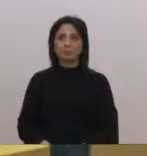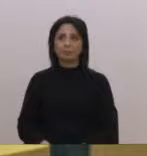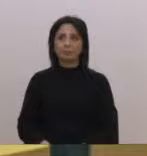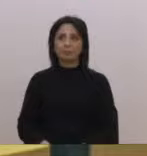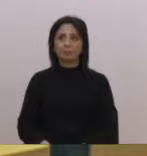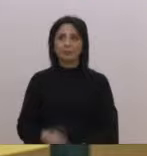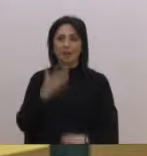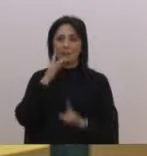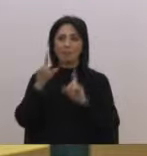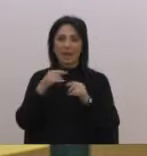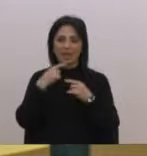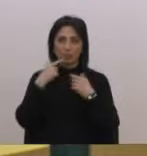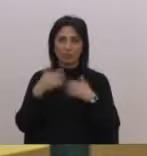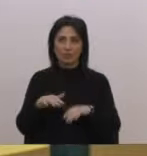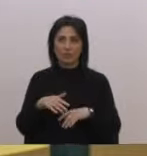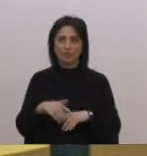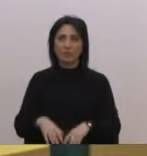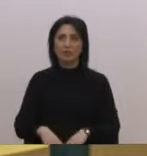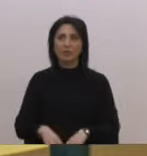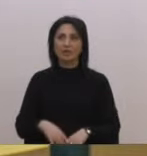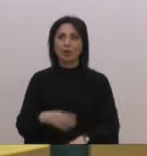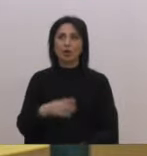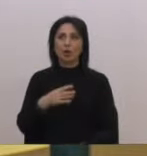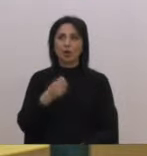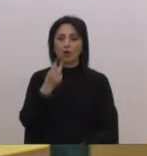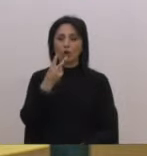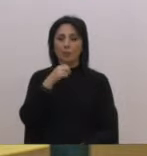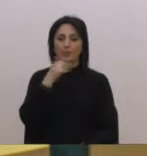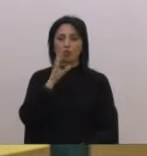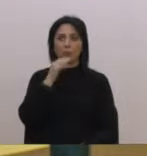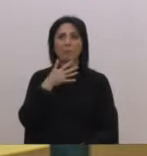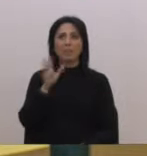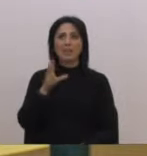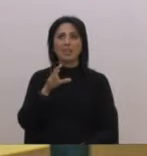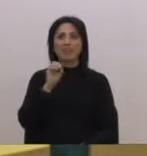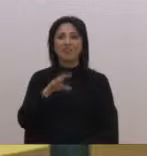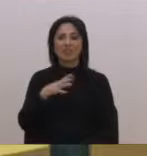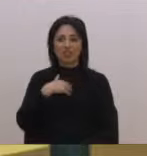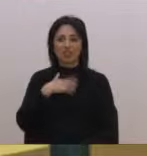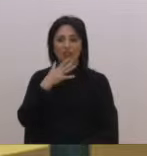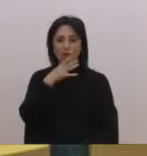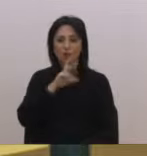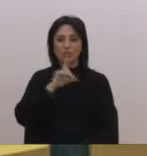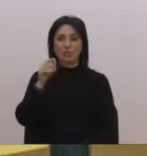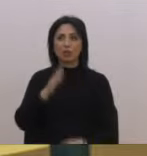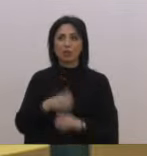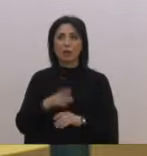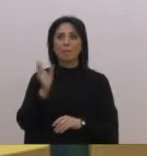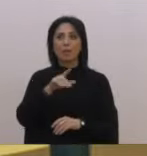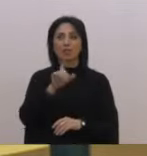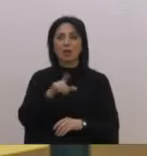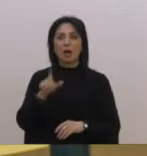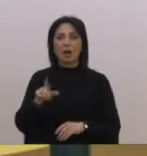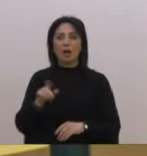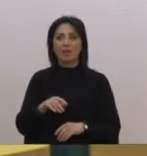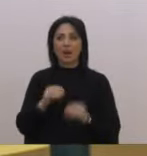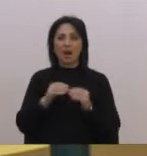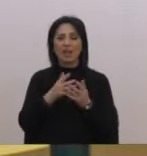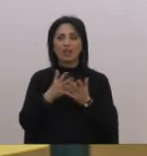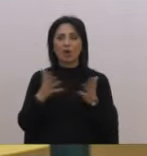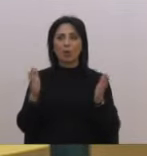am migrația ze hotquit. Ot, tormece, vreau să o prometi, i-o vidre, ce în drosarit, asuli, mașin, halhi, ateul